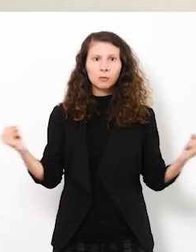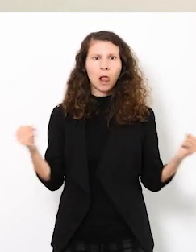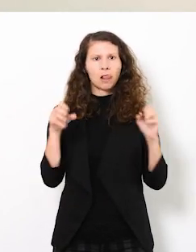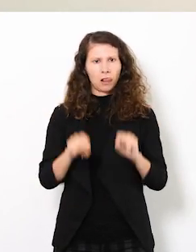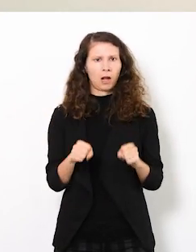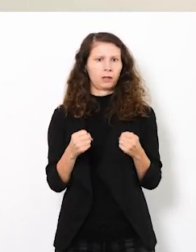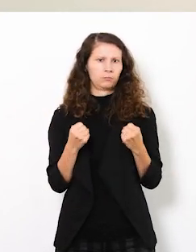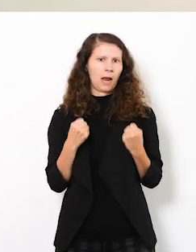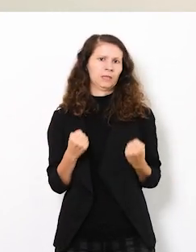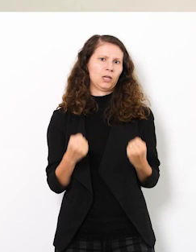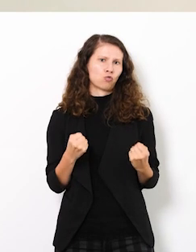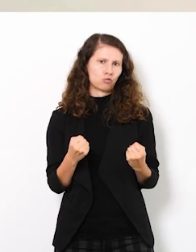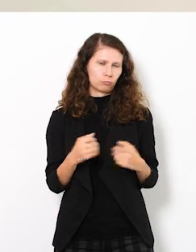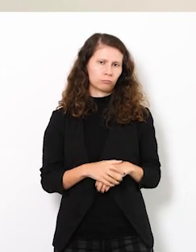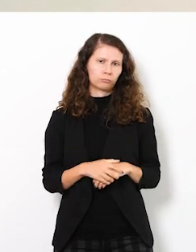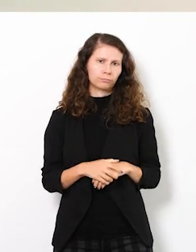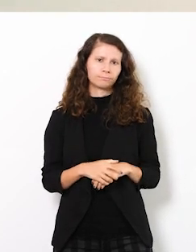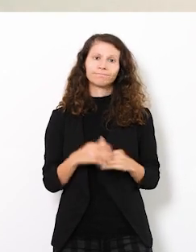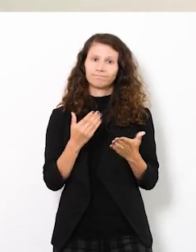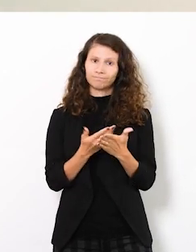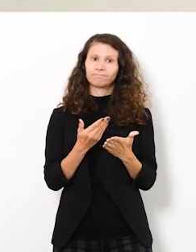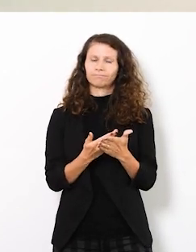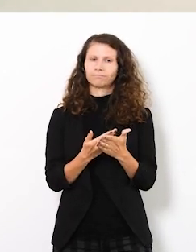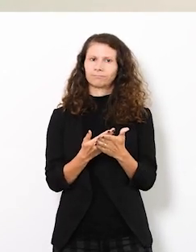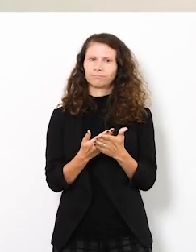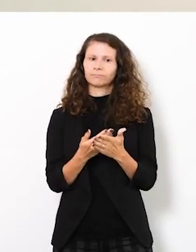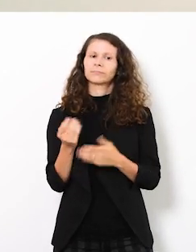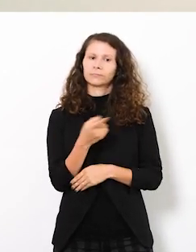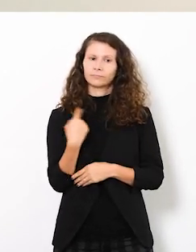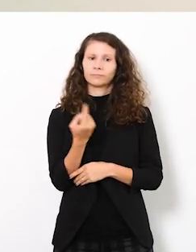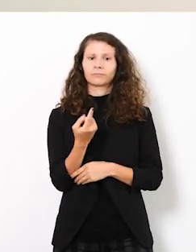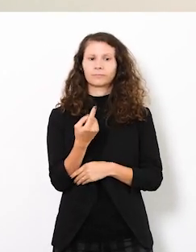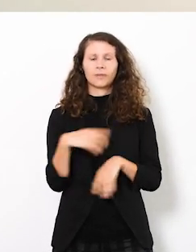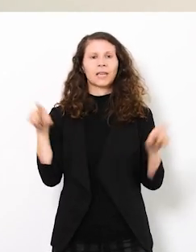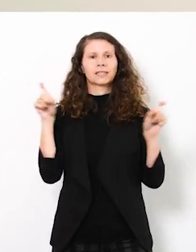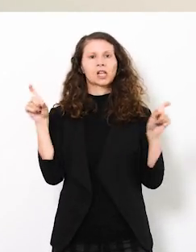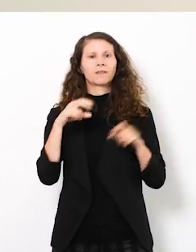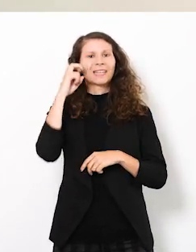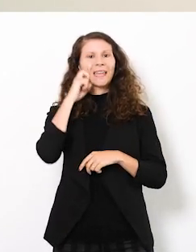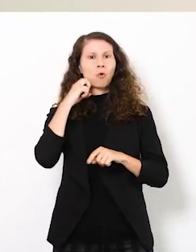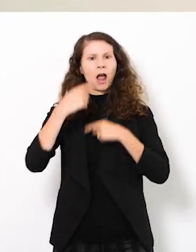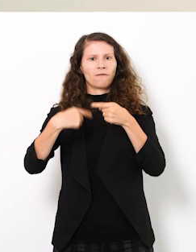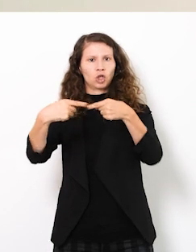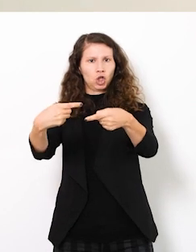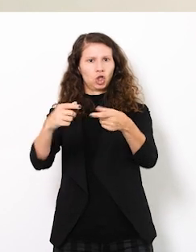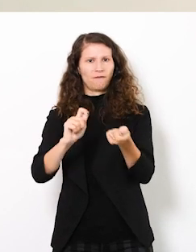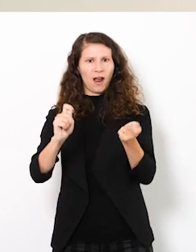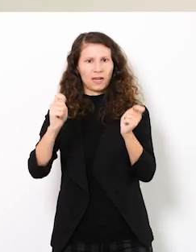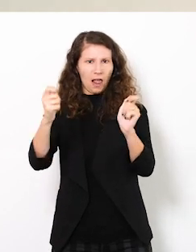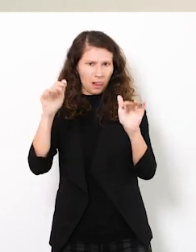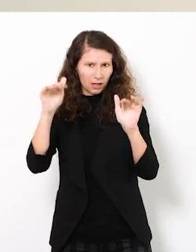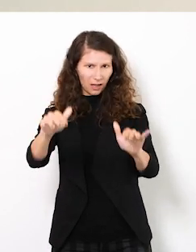absichern. Und darüber haben wir in einer Gesellschaft des demografischen Wandels überhaupt nur die